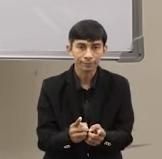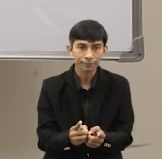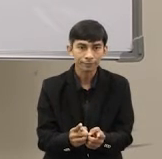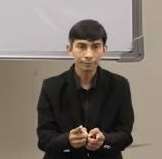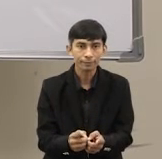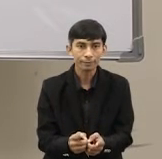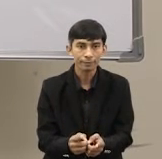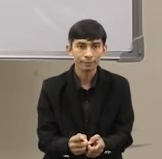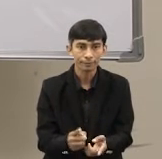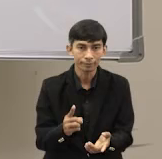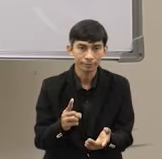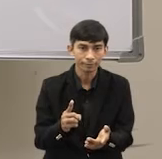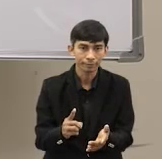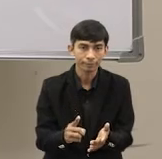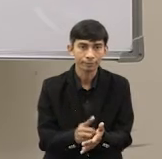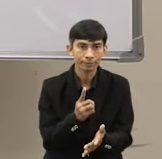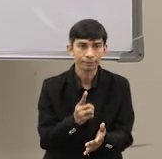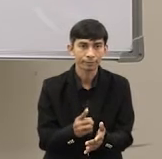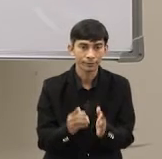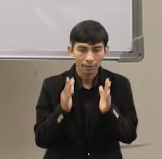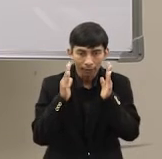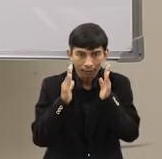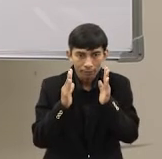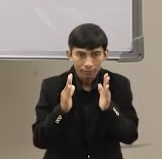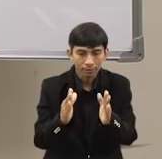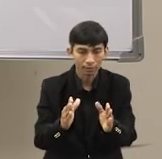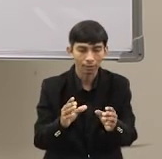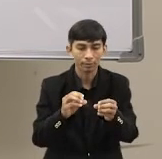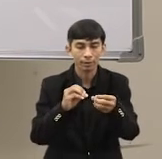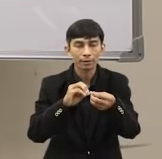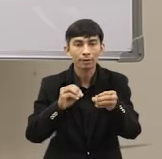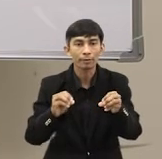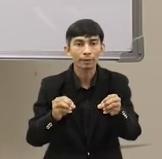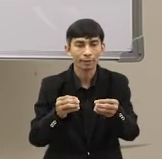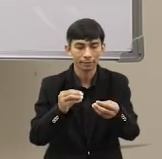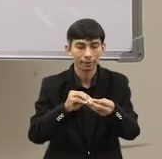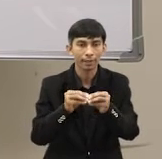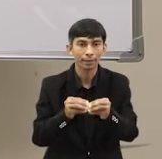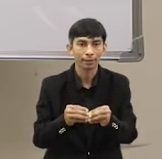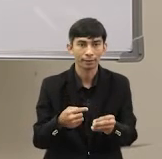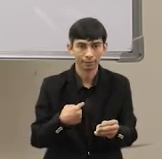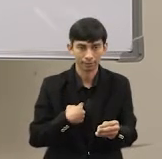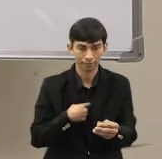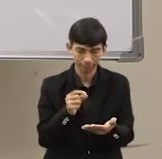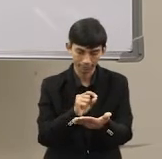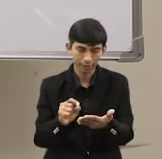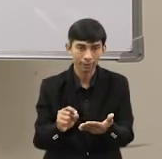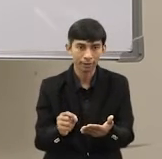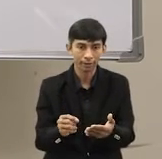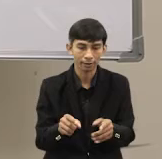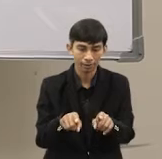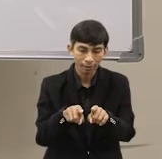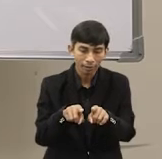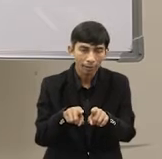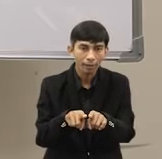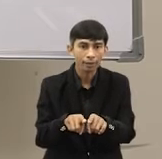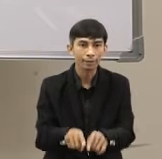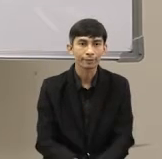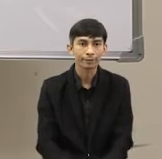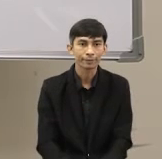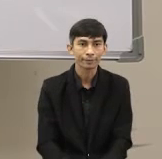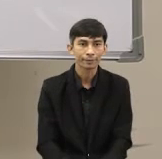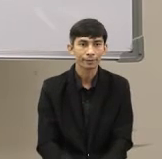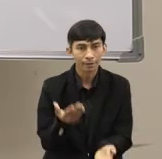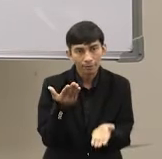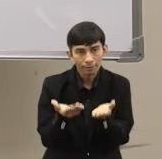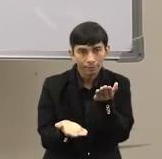đi viết sọp chùm mùi nâng là bát lê đây nè khu đạ ọt hói viê bà hạ bà hai